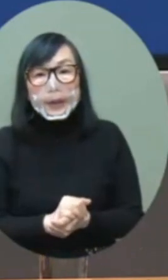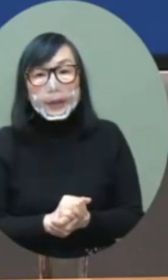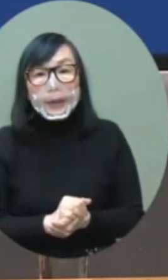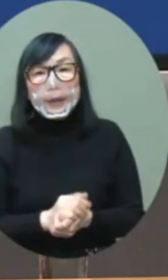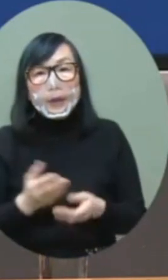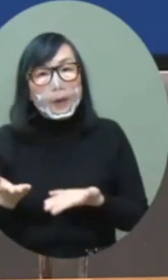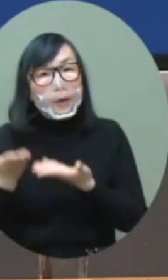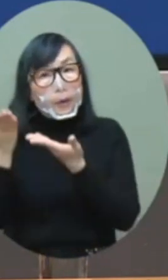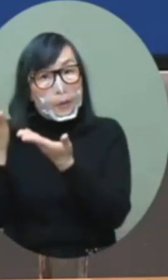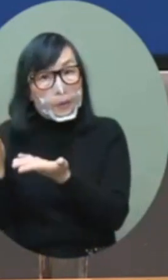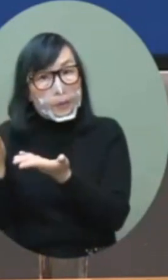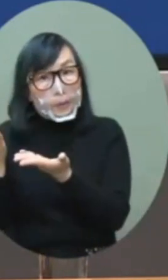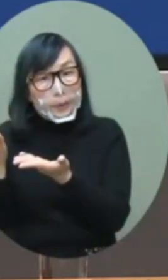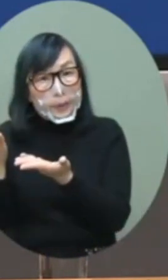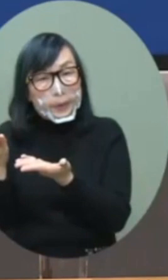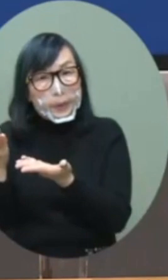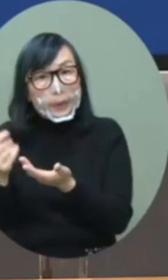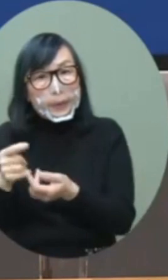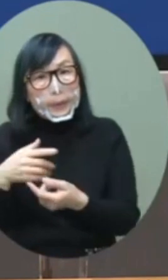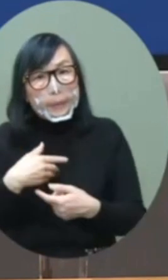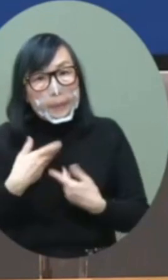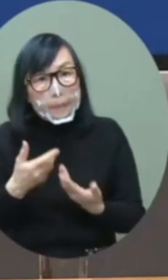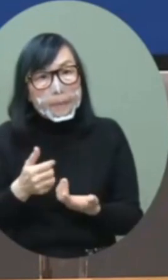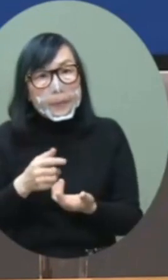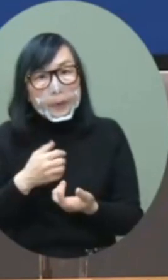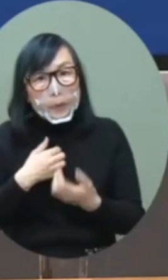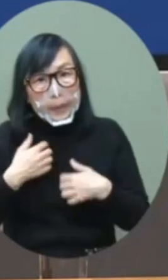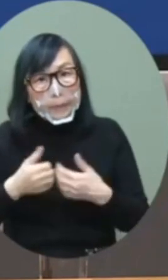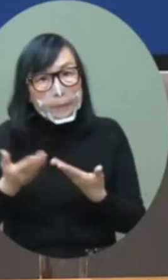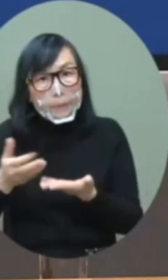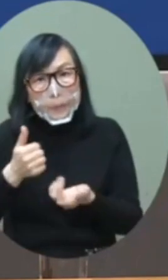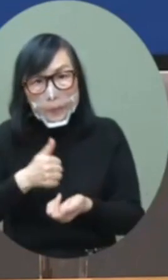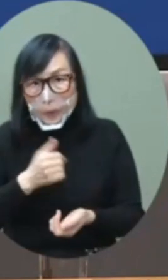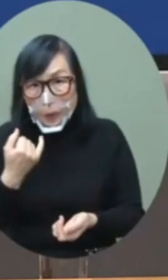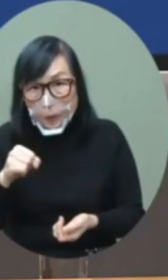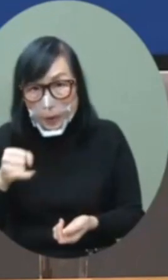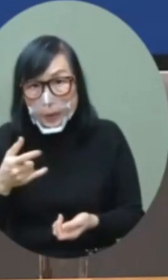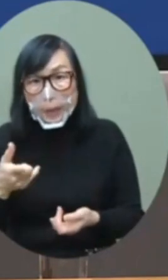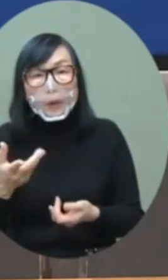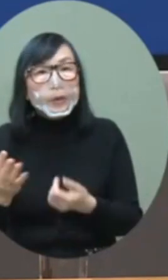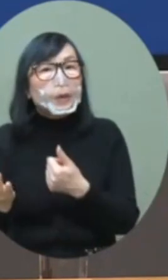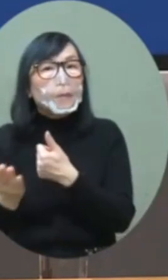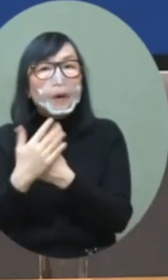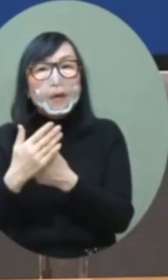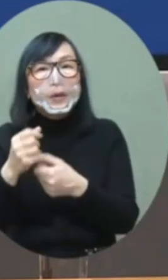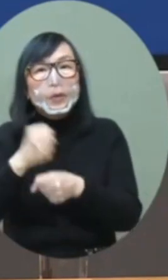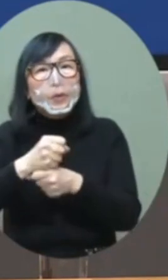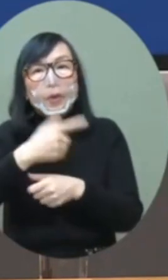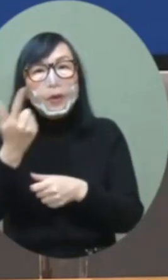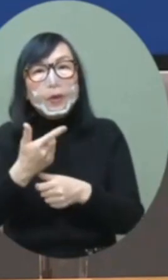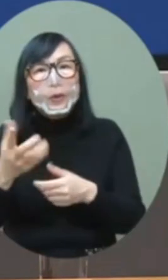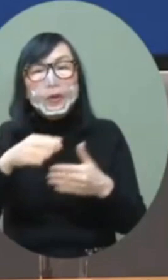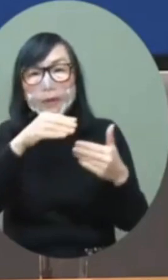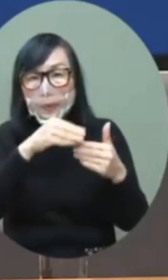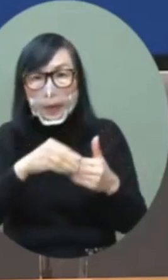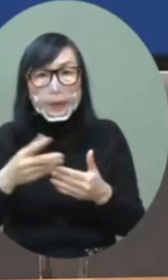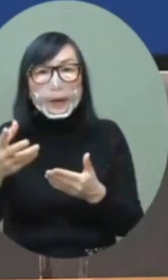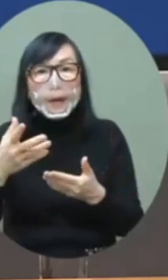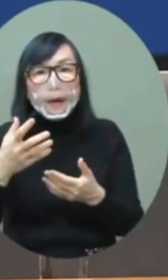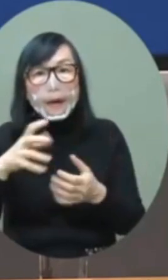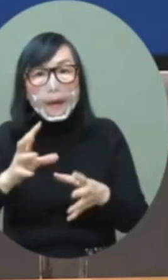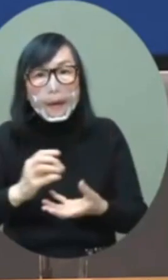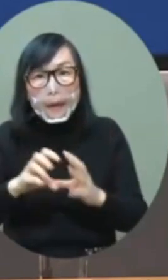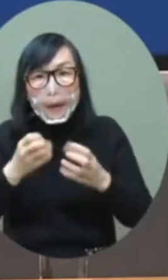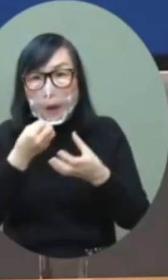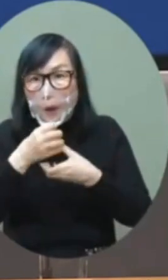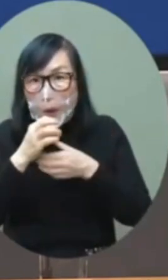供應係不足以應付嘅需求嘅時候咧，佢哋真係為我哋做咗大量嘅工作，引入呢啲氣膜嘅實